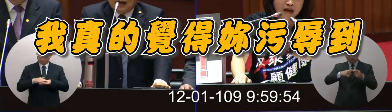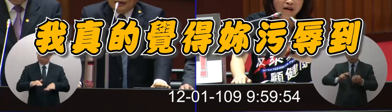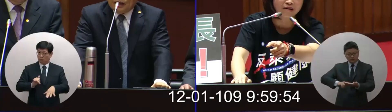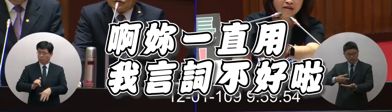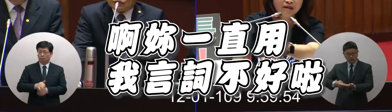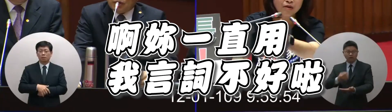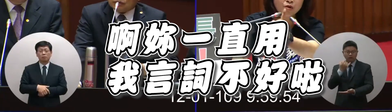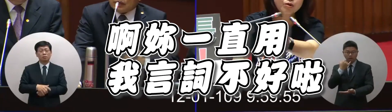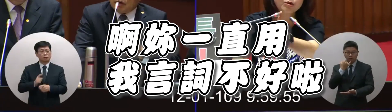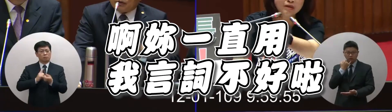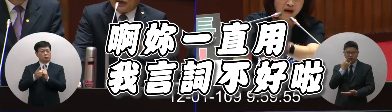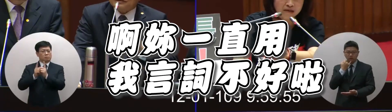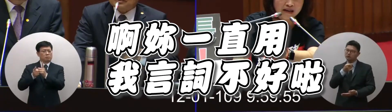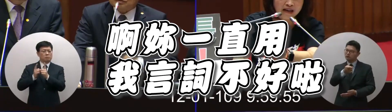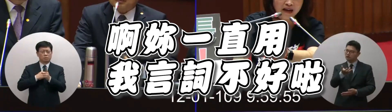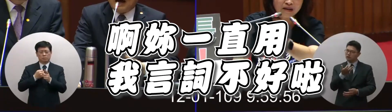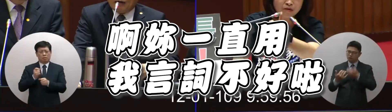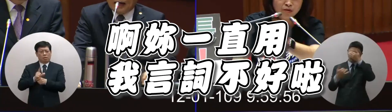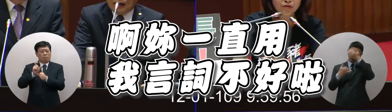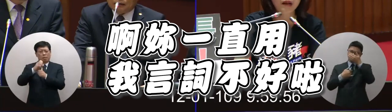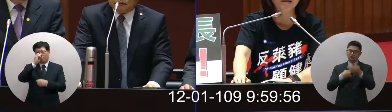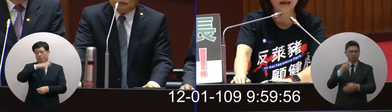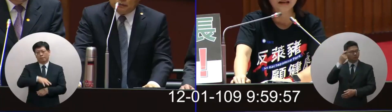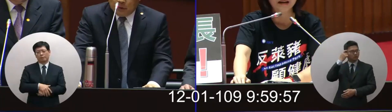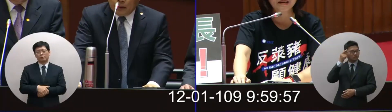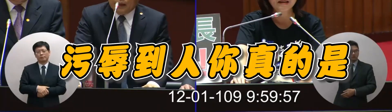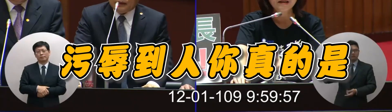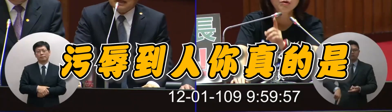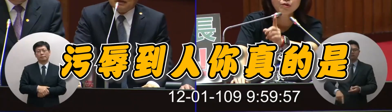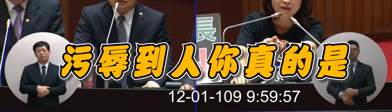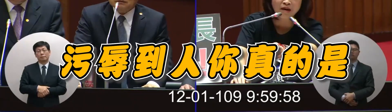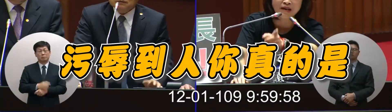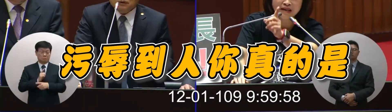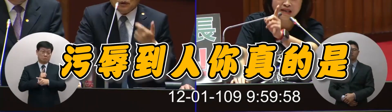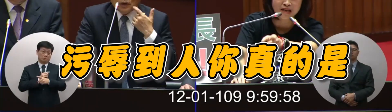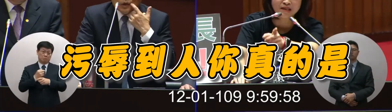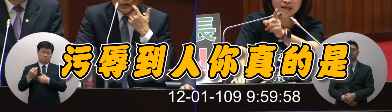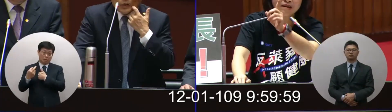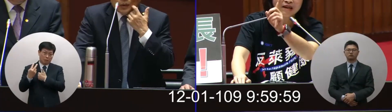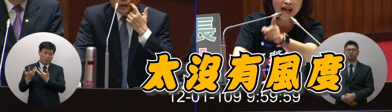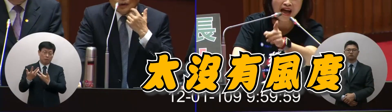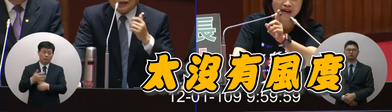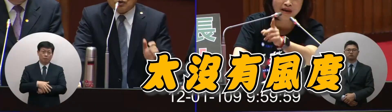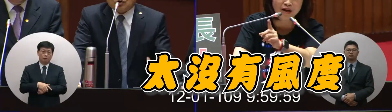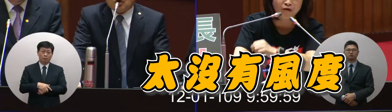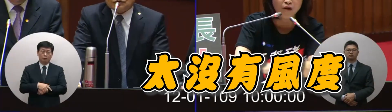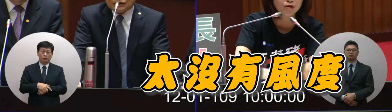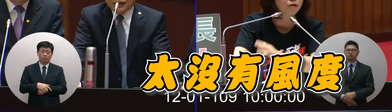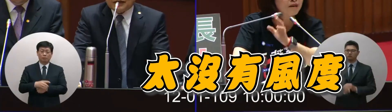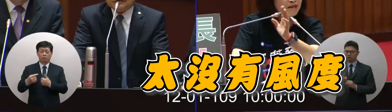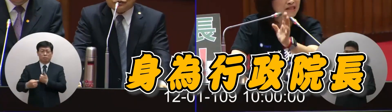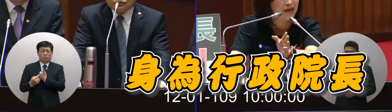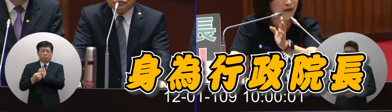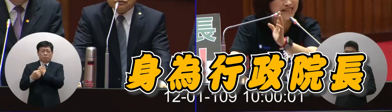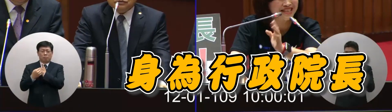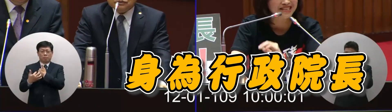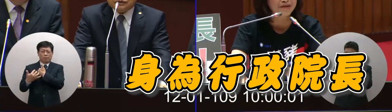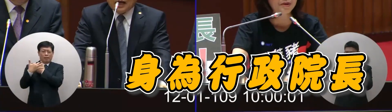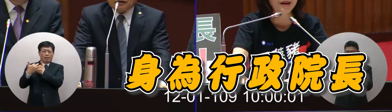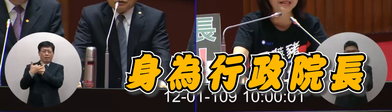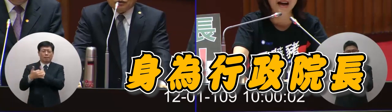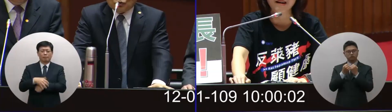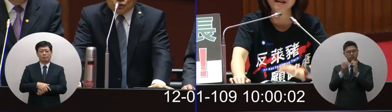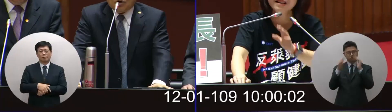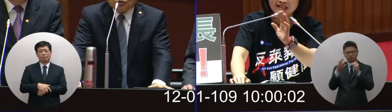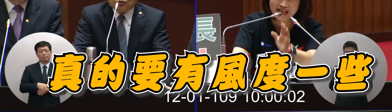辱到， 你一直用这种言辞不好了， 侮辱到人呐、啊！ 哎，你这 侮辱到人，你真的是太没有 攻击的言辞。 身为行政